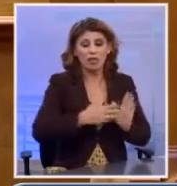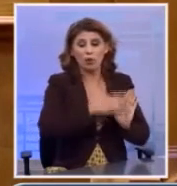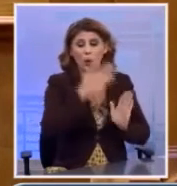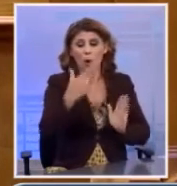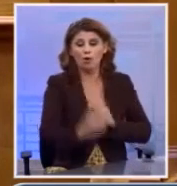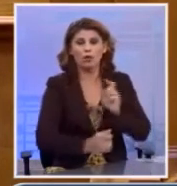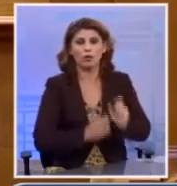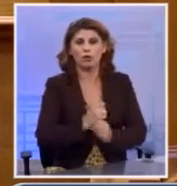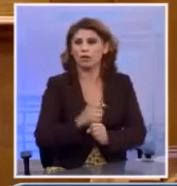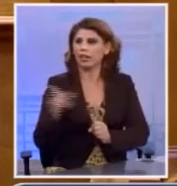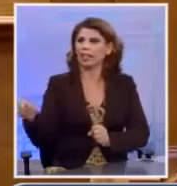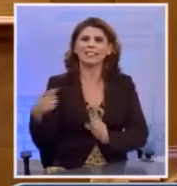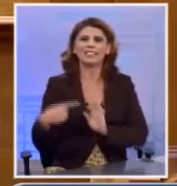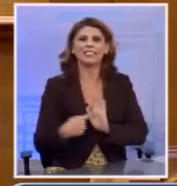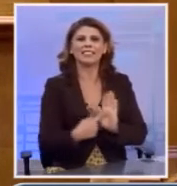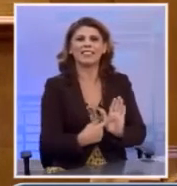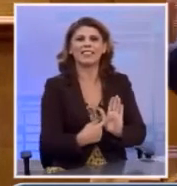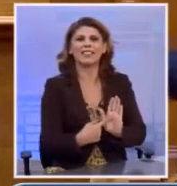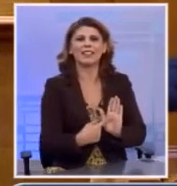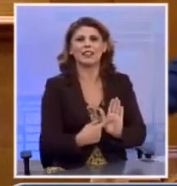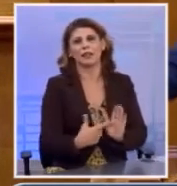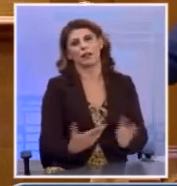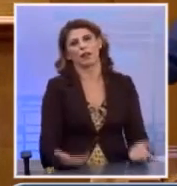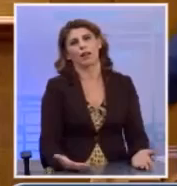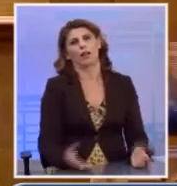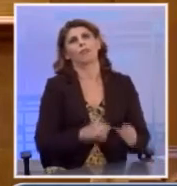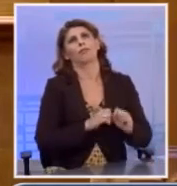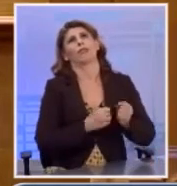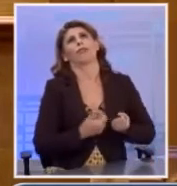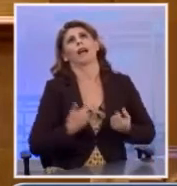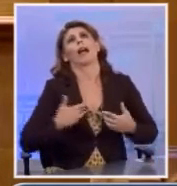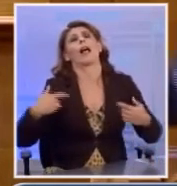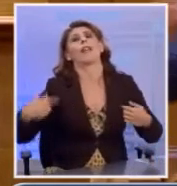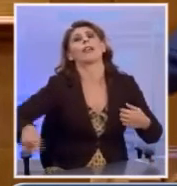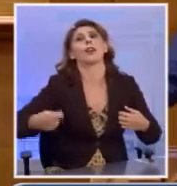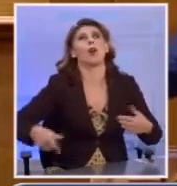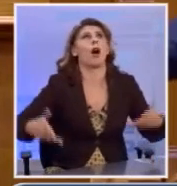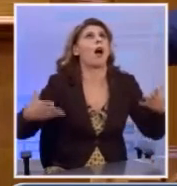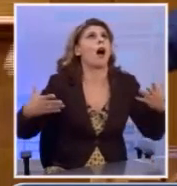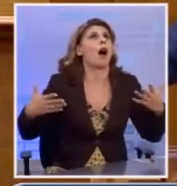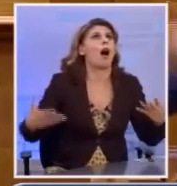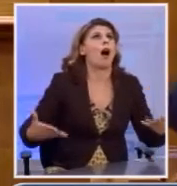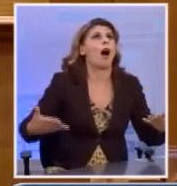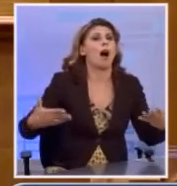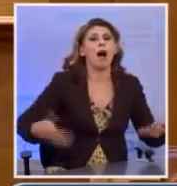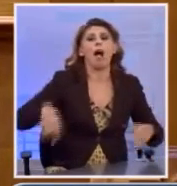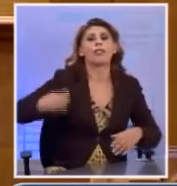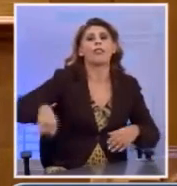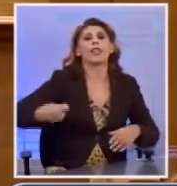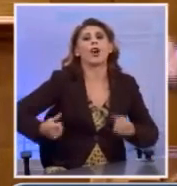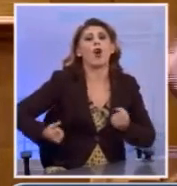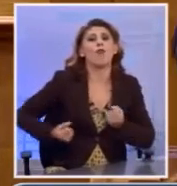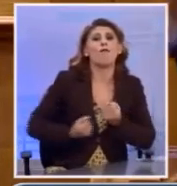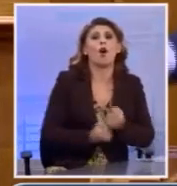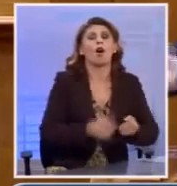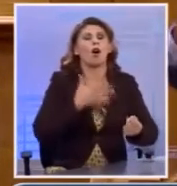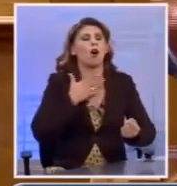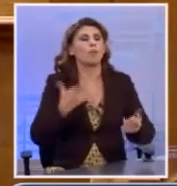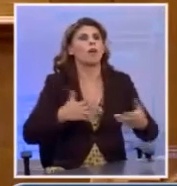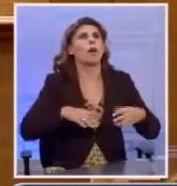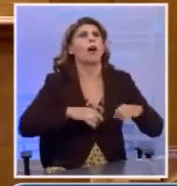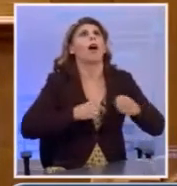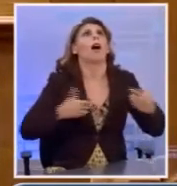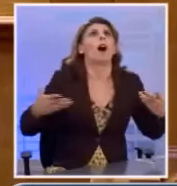να παριστάνετε τι, τους απελπισμένους δικηγόρους τους. Τους απελπισμένους συνήγορους, σαν απελπισμένοι συνήγοροι